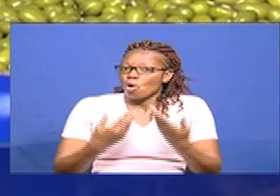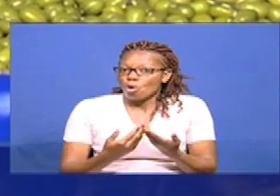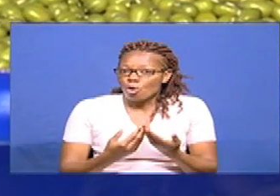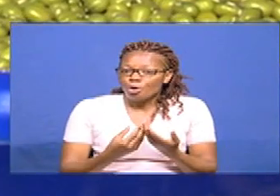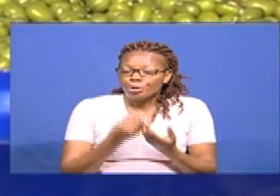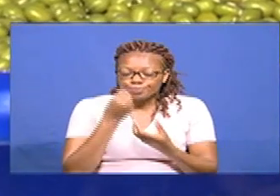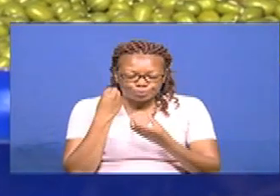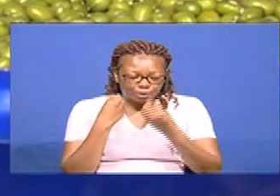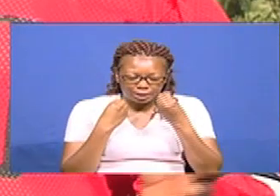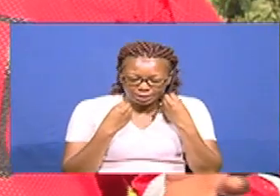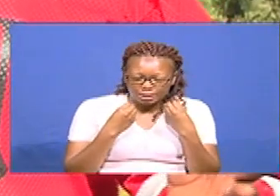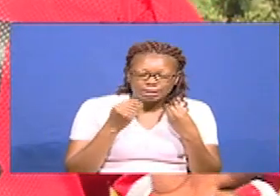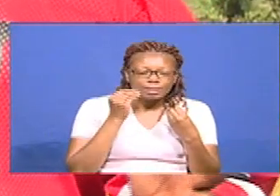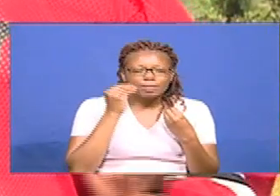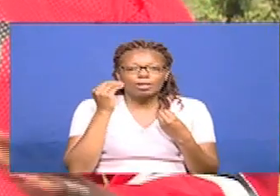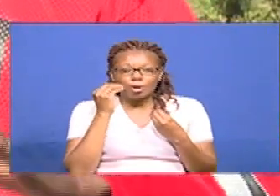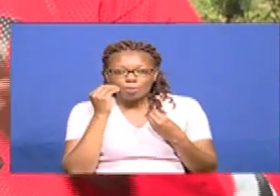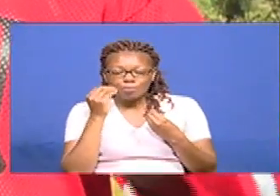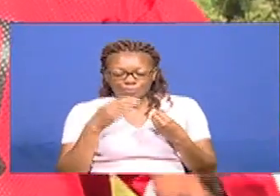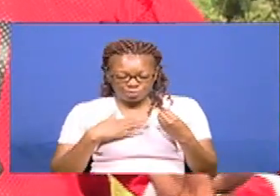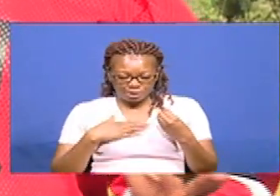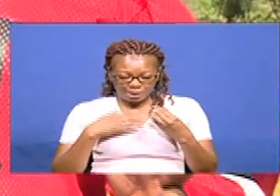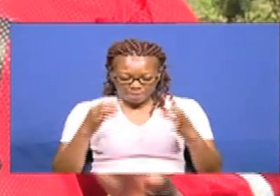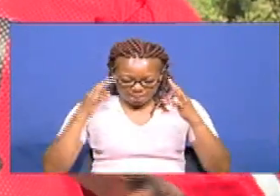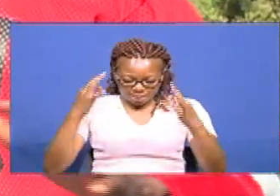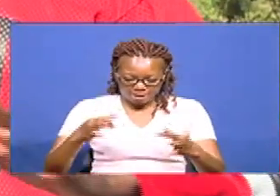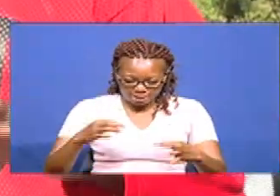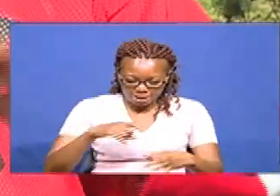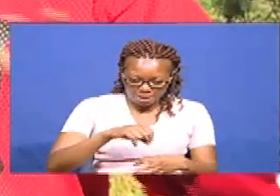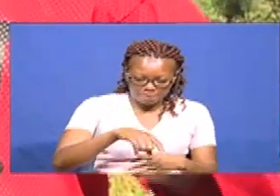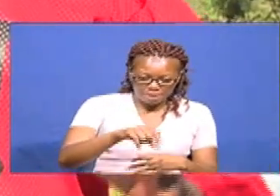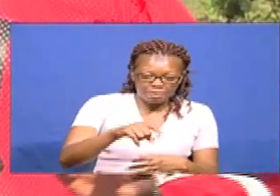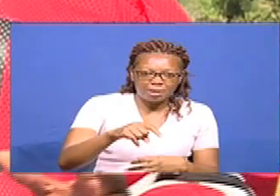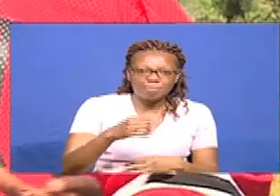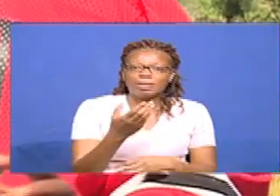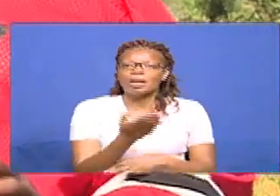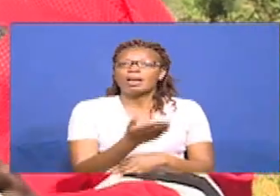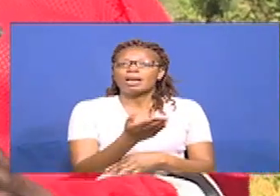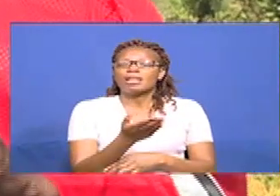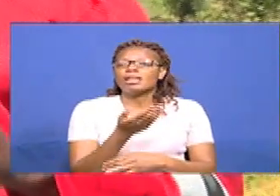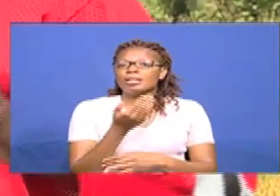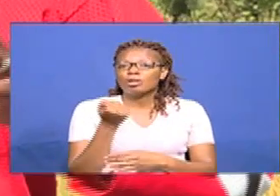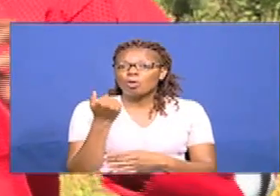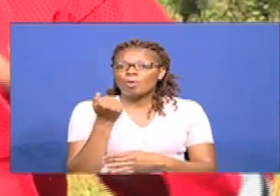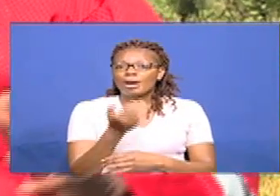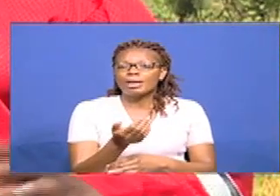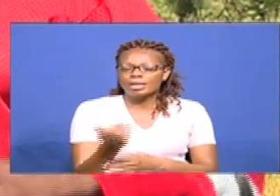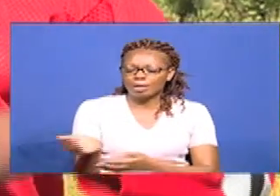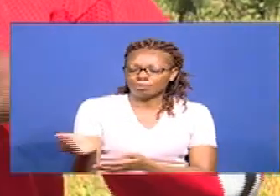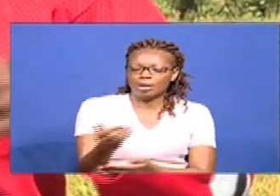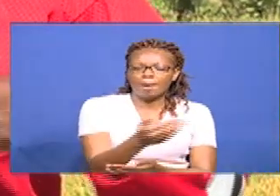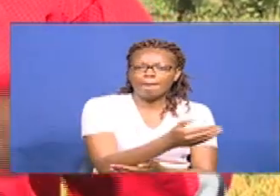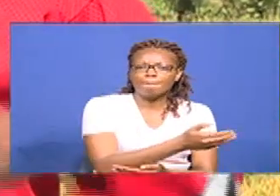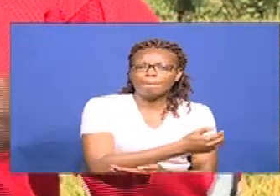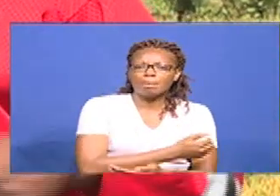nchini Kenya. Nimechagua kupanda ndengu kwa sababu ndengu yenyewe ndio inatupatia pesa. Iko na mafuno